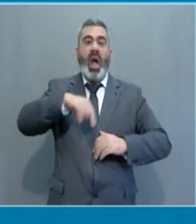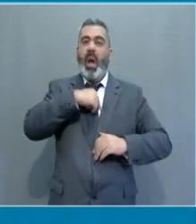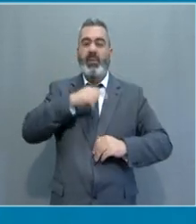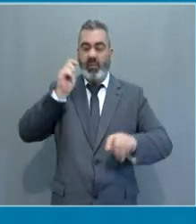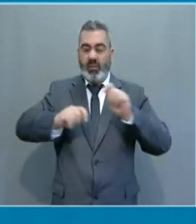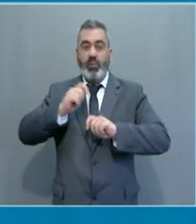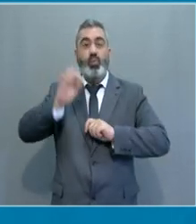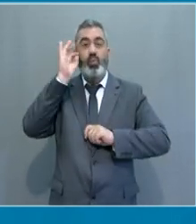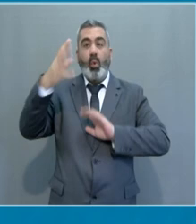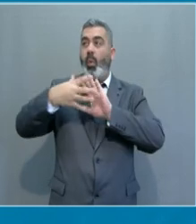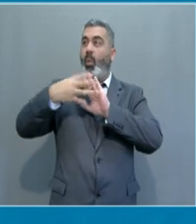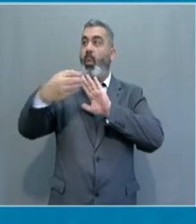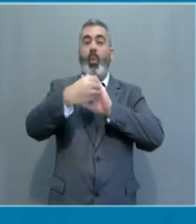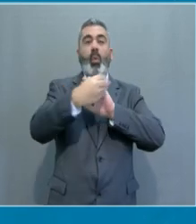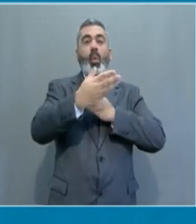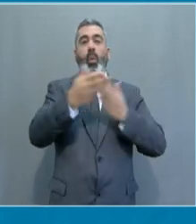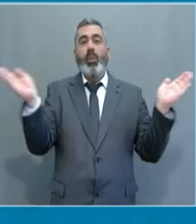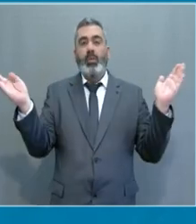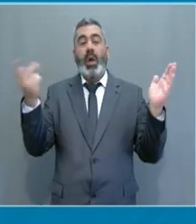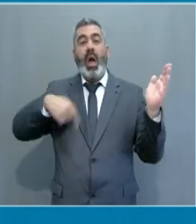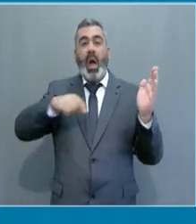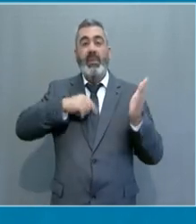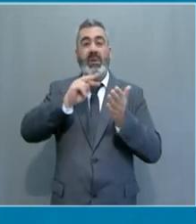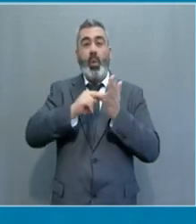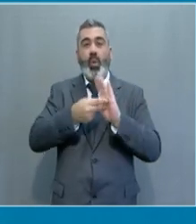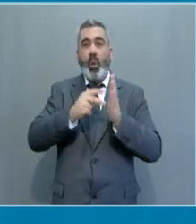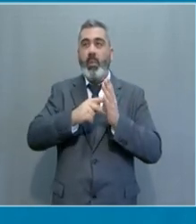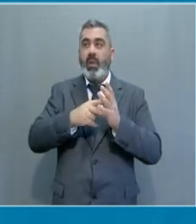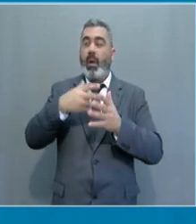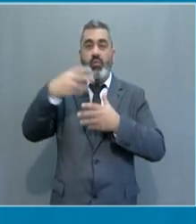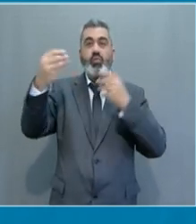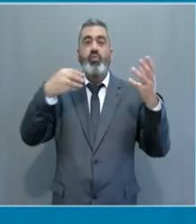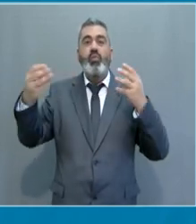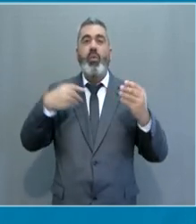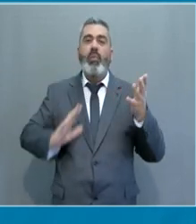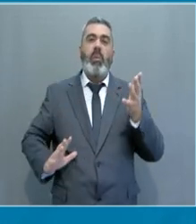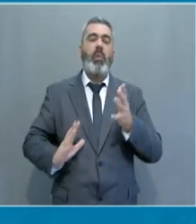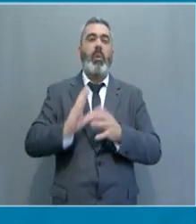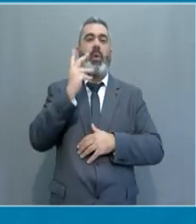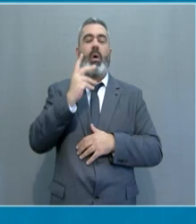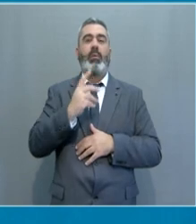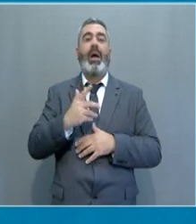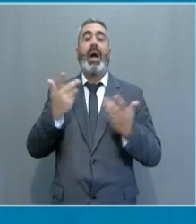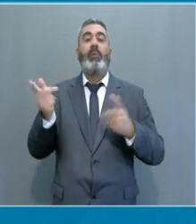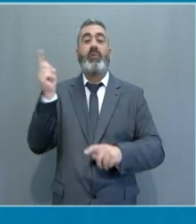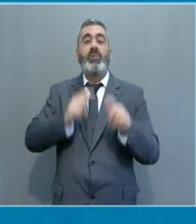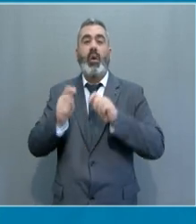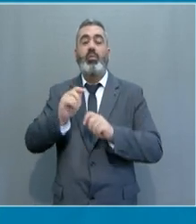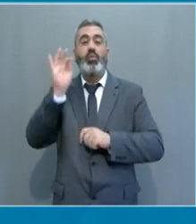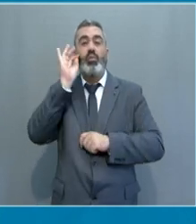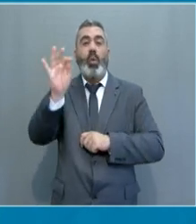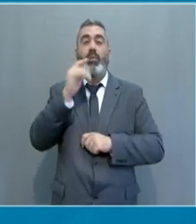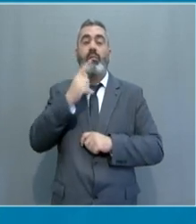αλλάξει το οικονομικό της υπόδειγμα και να τεθεί σε οριστική πορεία βιώσιμης ανάπτυξης, δημιουργώντας ευκαιρίες